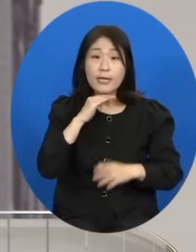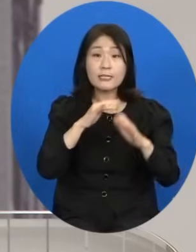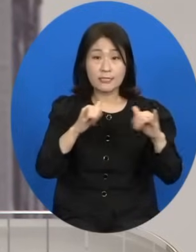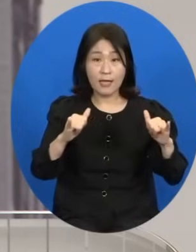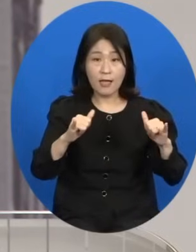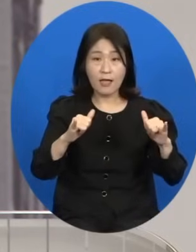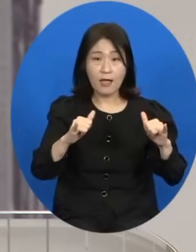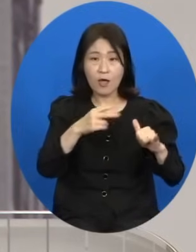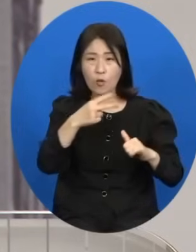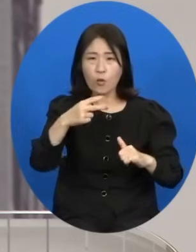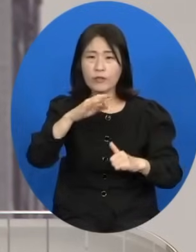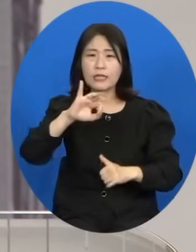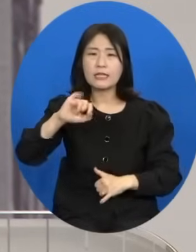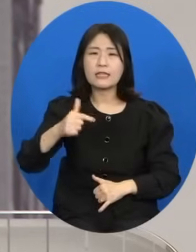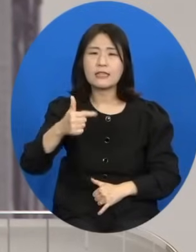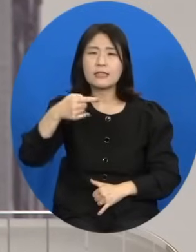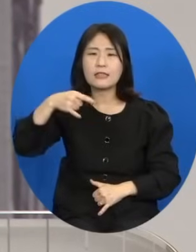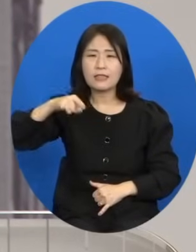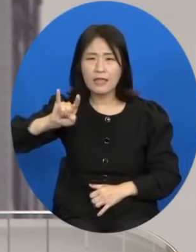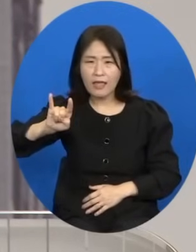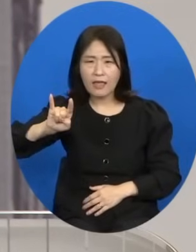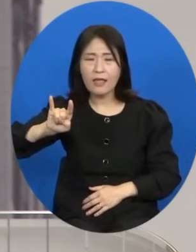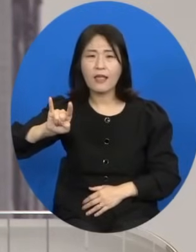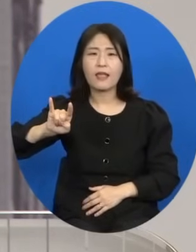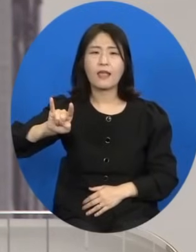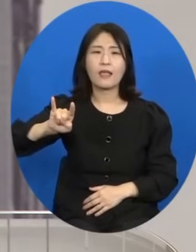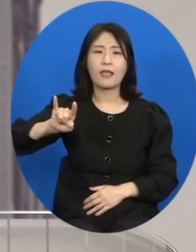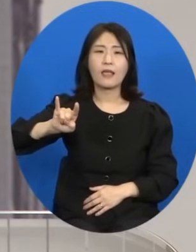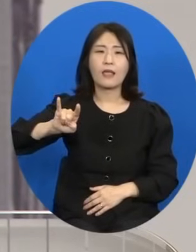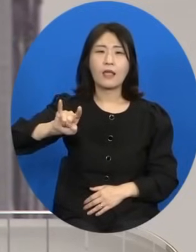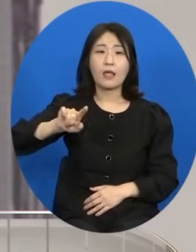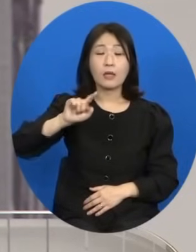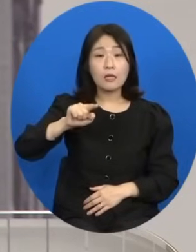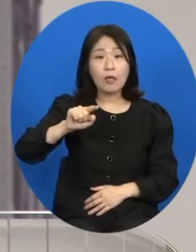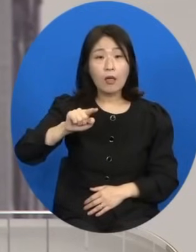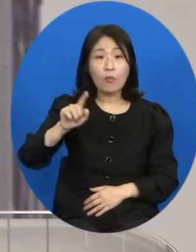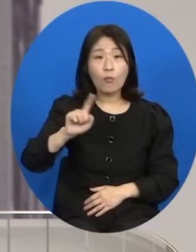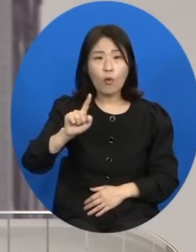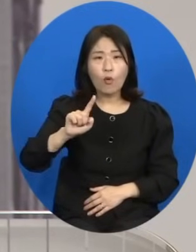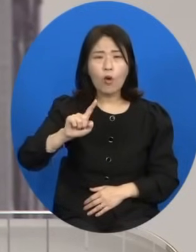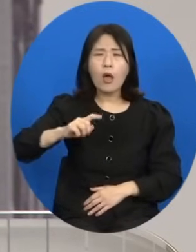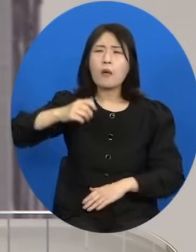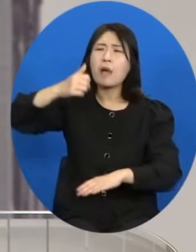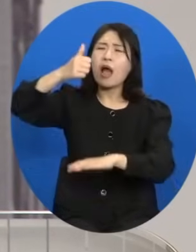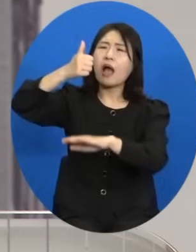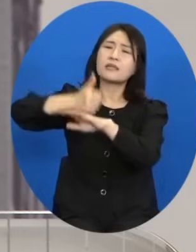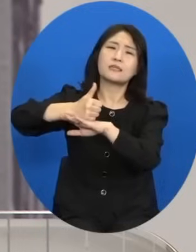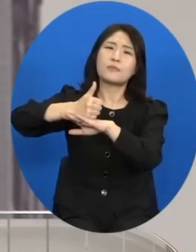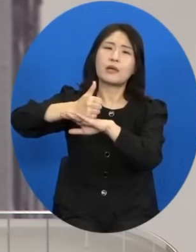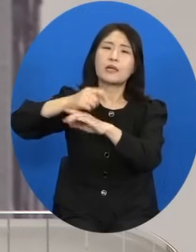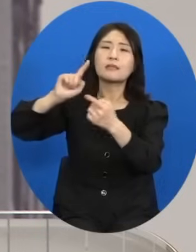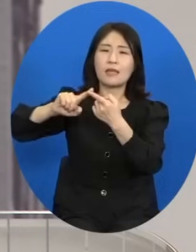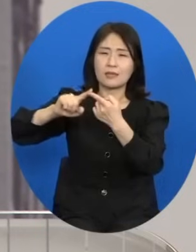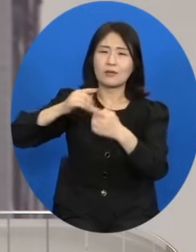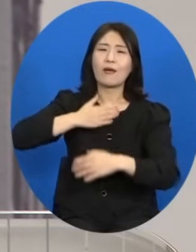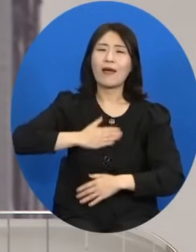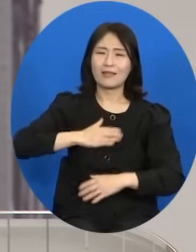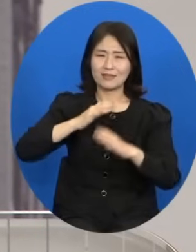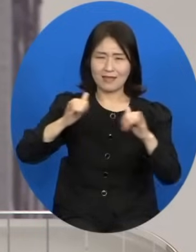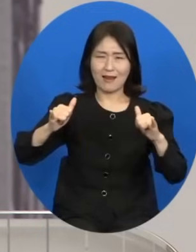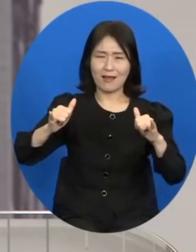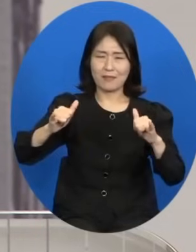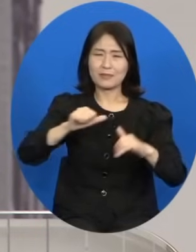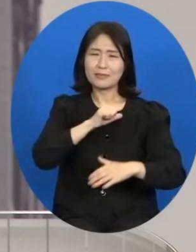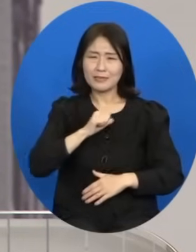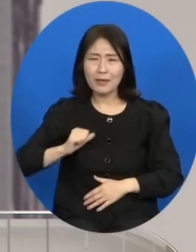인내가 뭘 전제하고 있어요 끝에 뭐가 있는지를 안다는 거예요 지혜입니다 지혜 소망이 있는 사람이에요